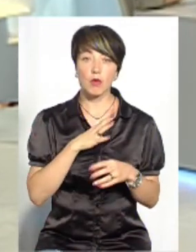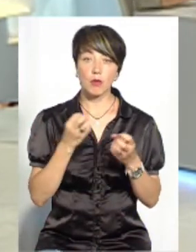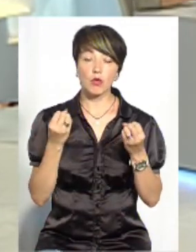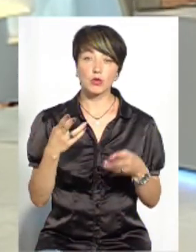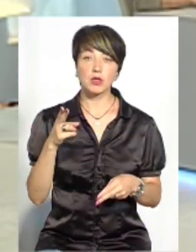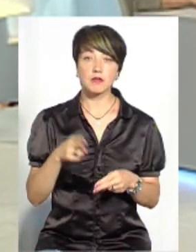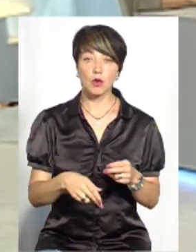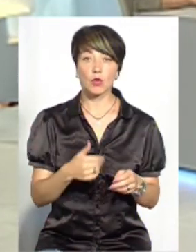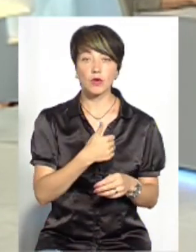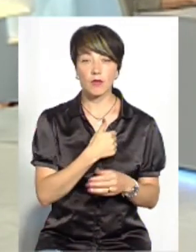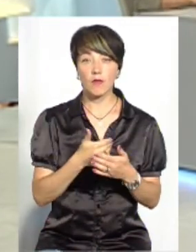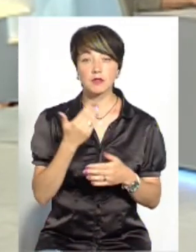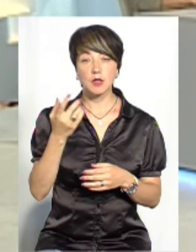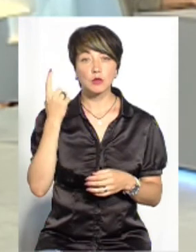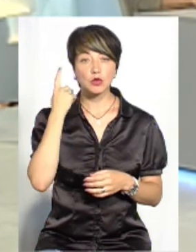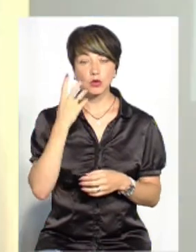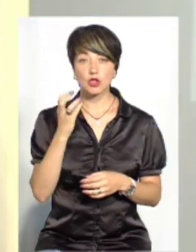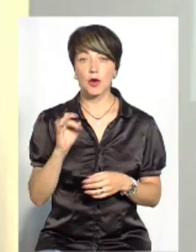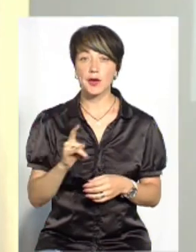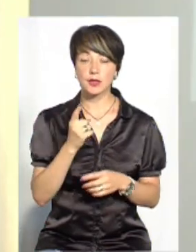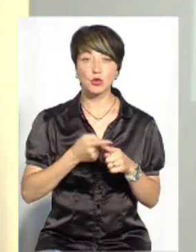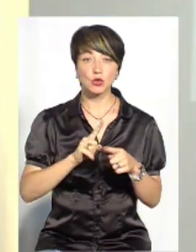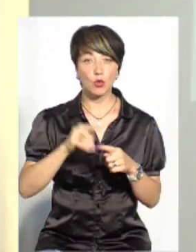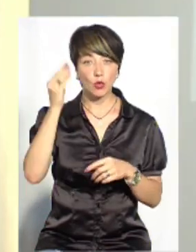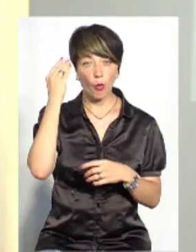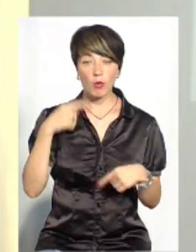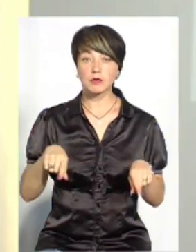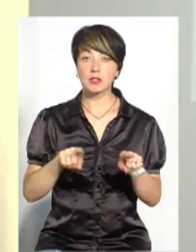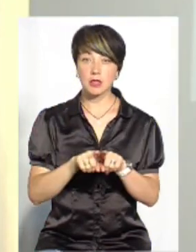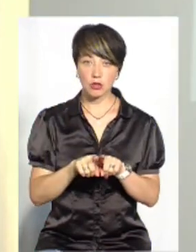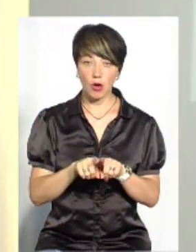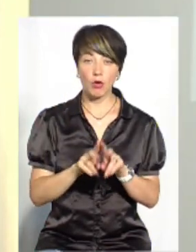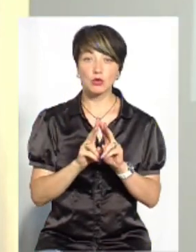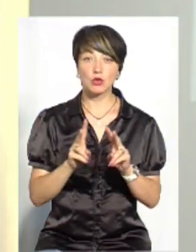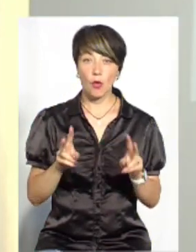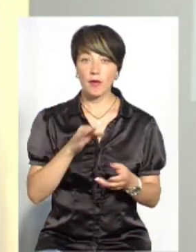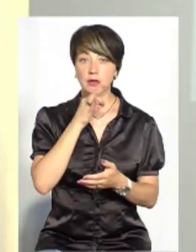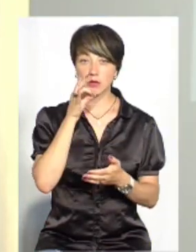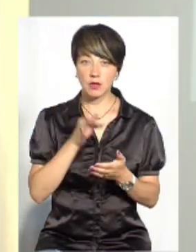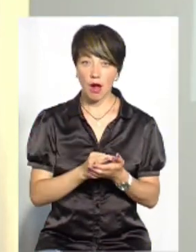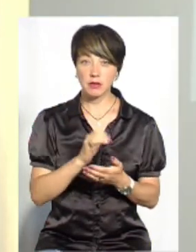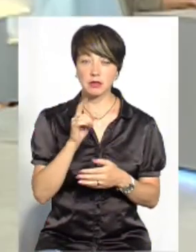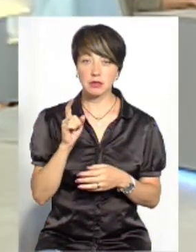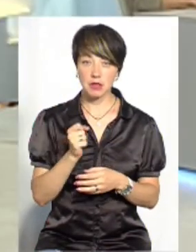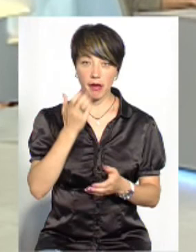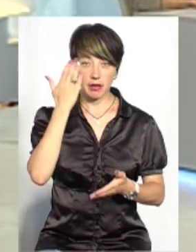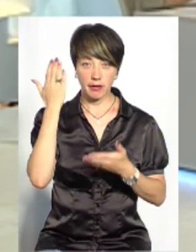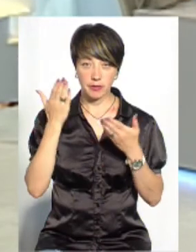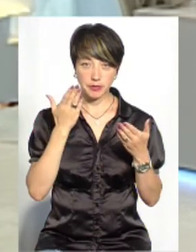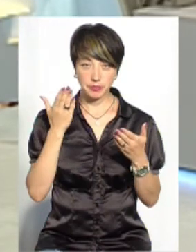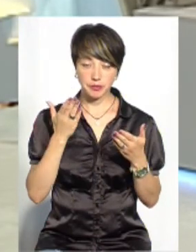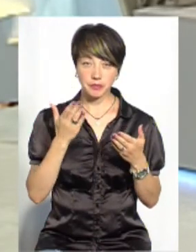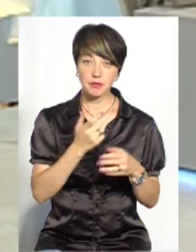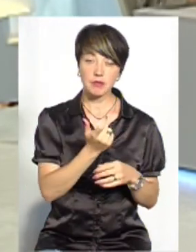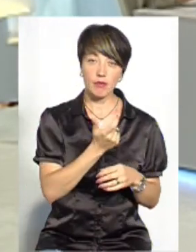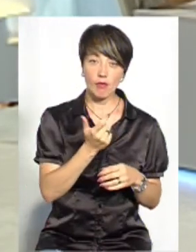просто на завершення хотілося від вас почути ще раз цю думку. Все ж таки, хто несе відповідальність на атракціонах?